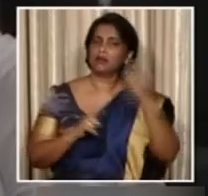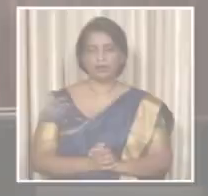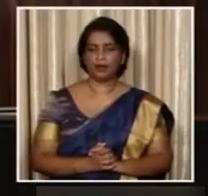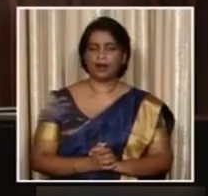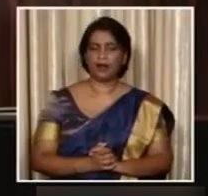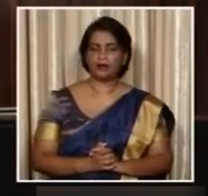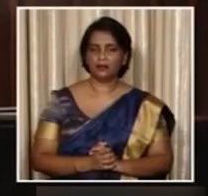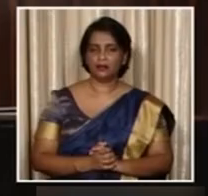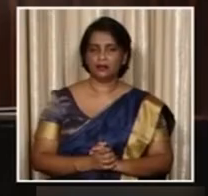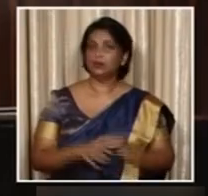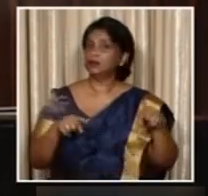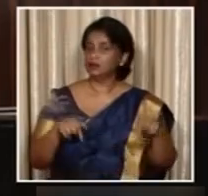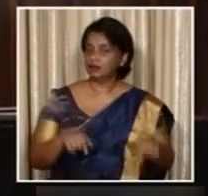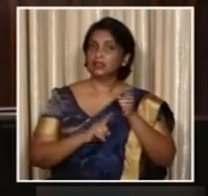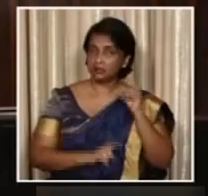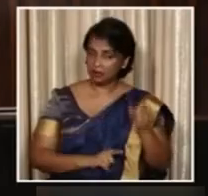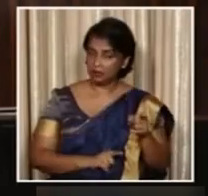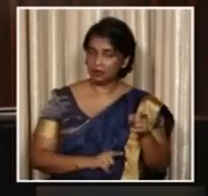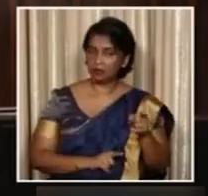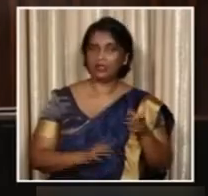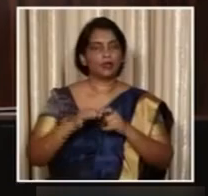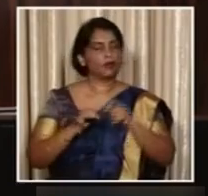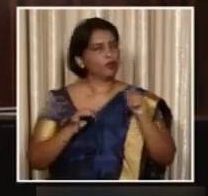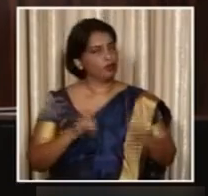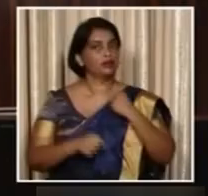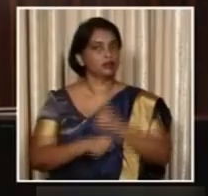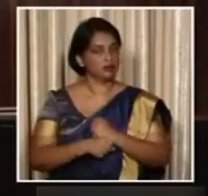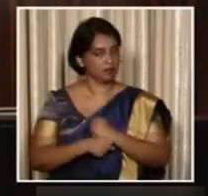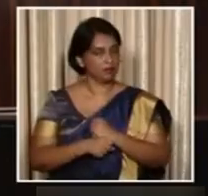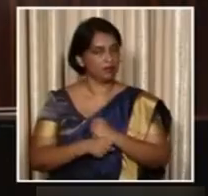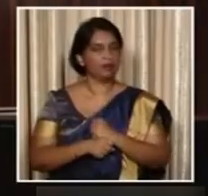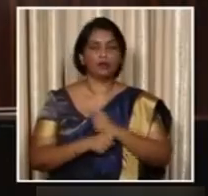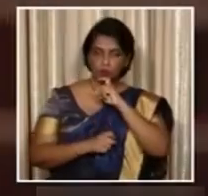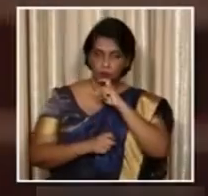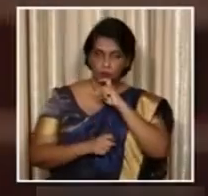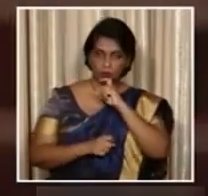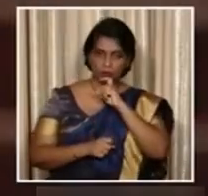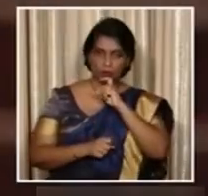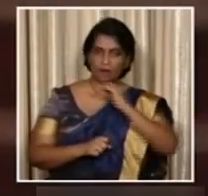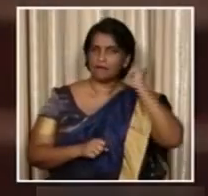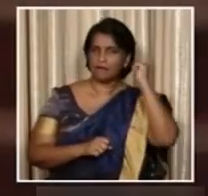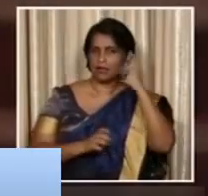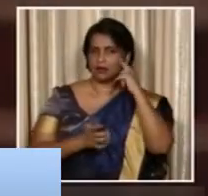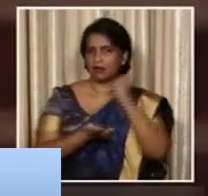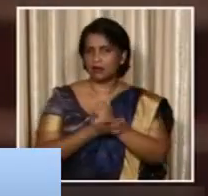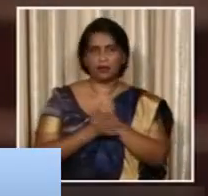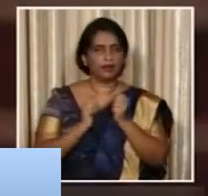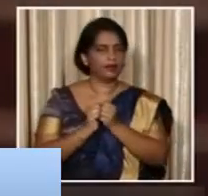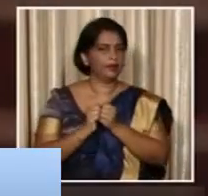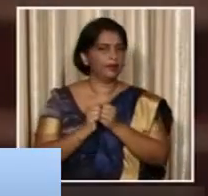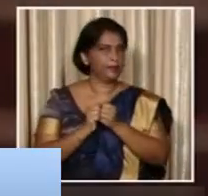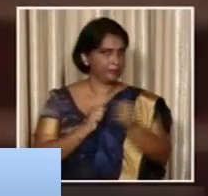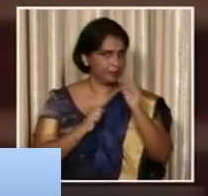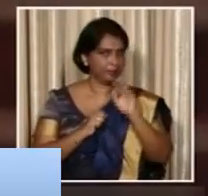තීන්දුවක් ගනීවි. මෙතන ජනාධිපතිතුමා කැබිනට් මණ්ඩලයත් රජයත් අධිකරණයට අපහසුතාවයකට පත් වෙන විදිහට කටයුතු කරනවායි